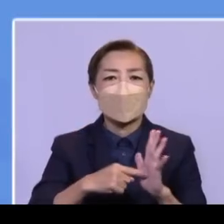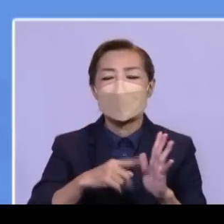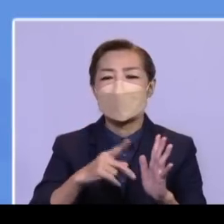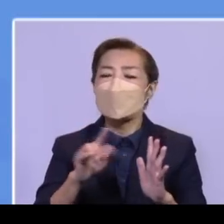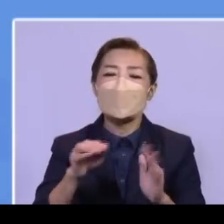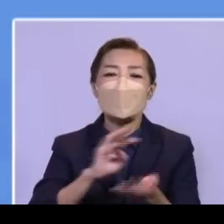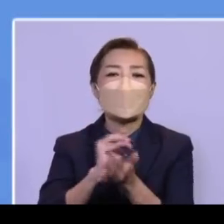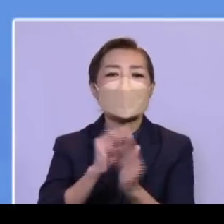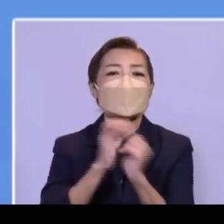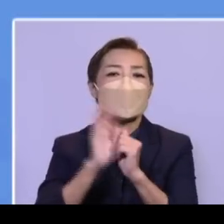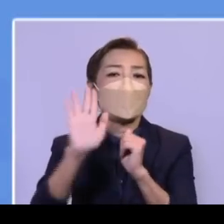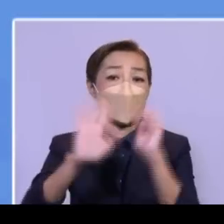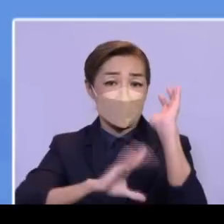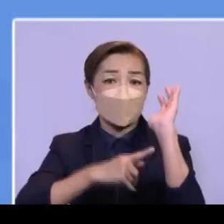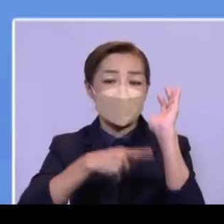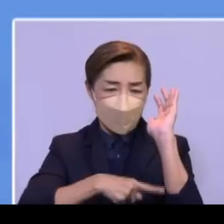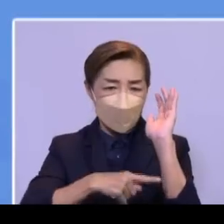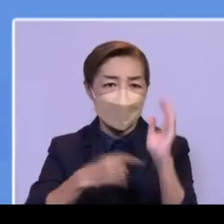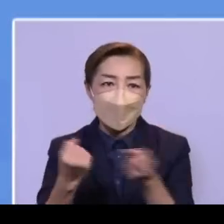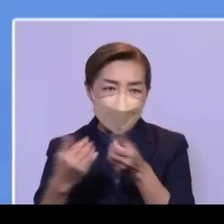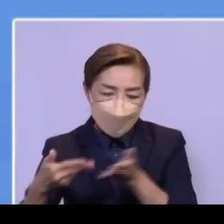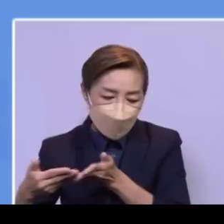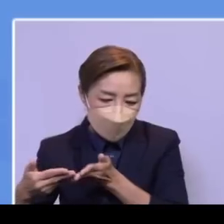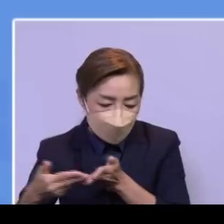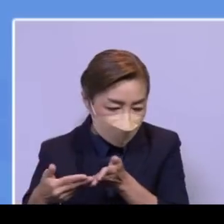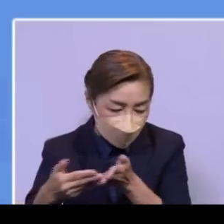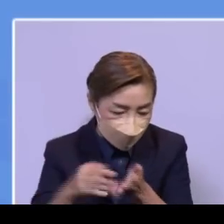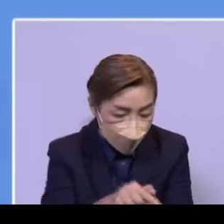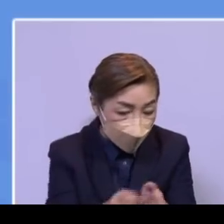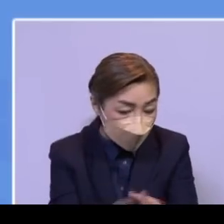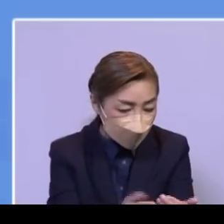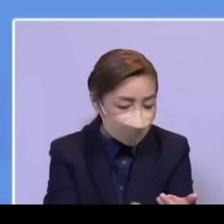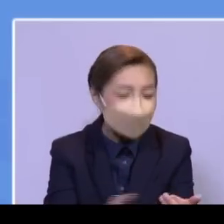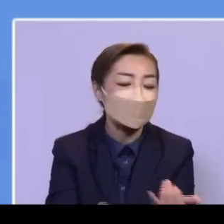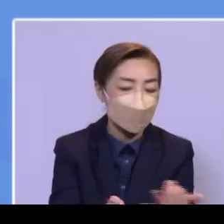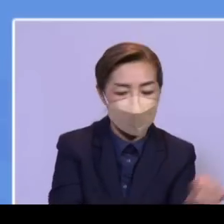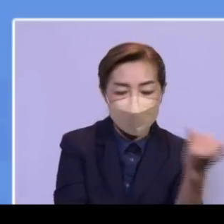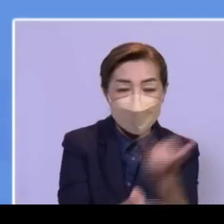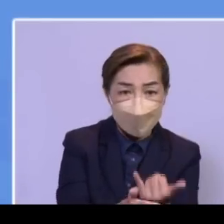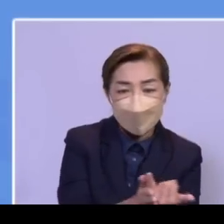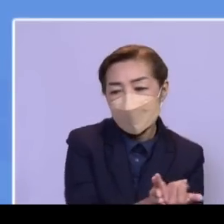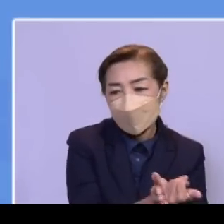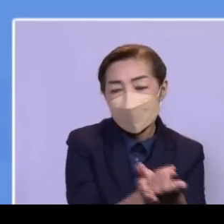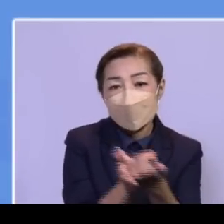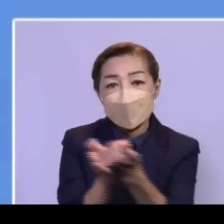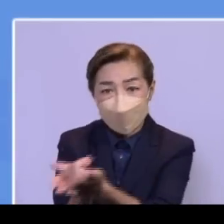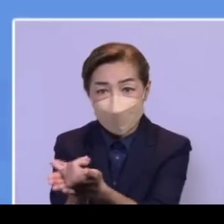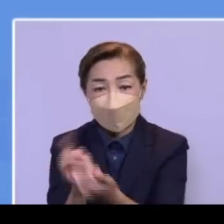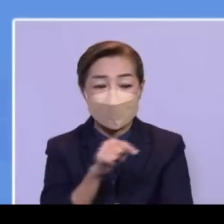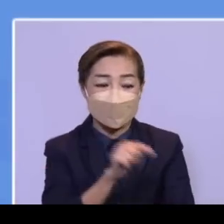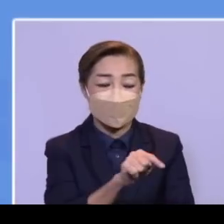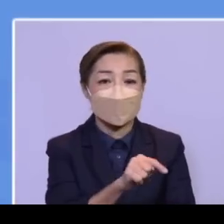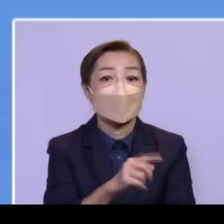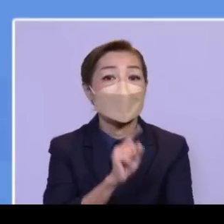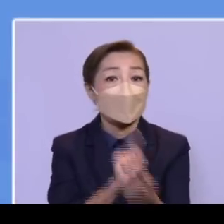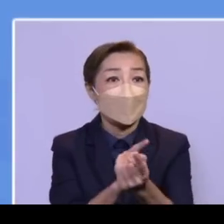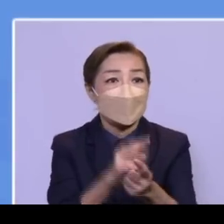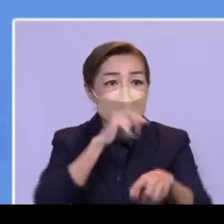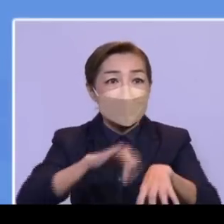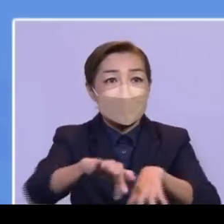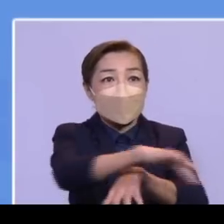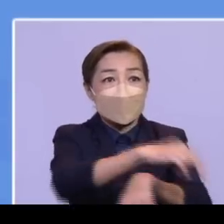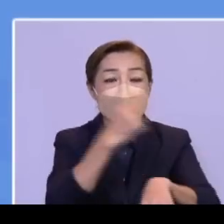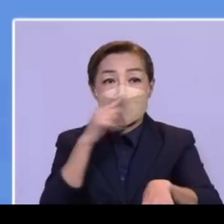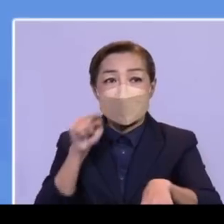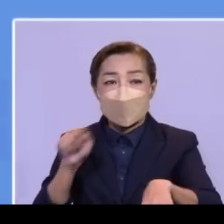ปากน้ำชุมพรด้วยก็ไปทำการเก็บกู้ร่างนำเข้าฝั่งนะคะโดยจุดที่พบนะคะเป็นชายหาดบริเวณนี้